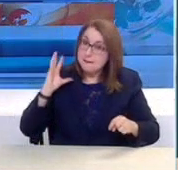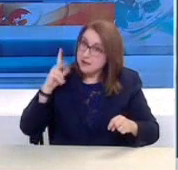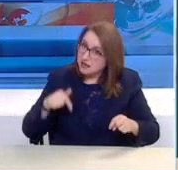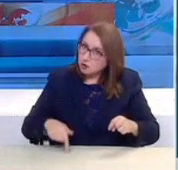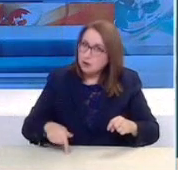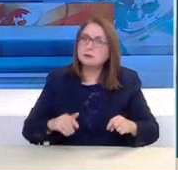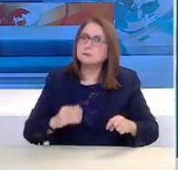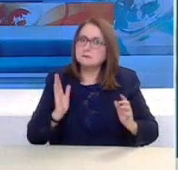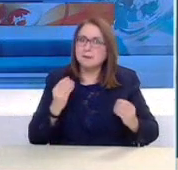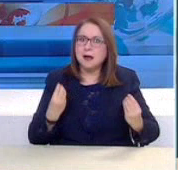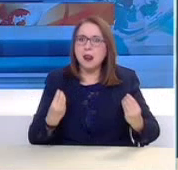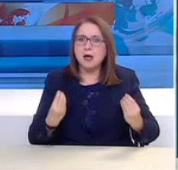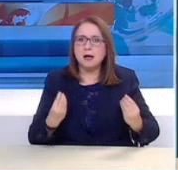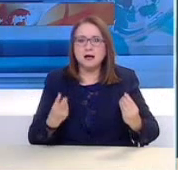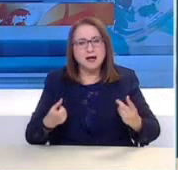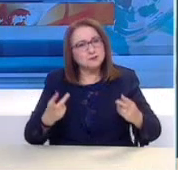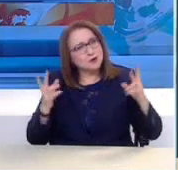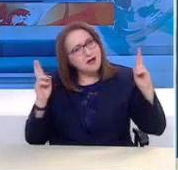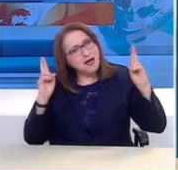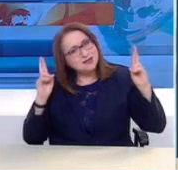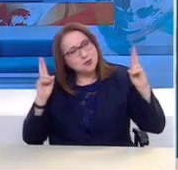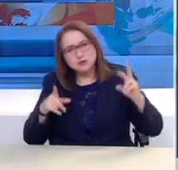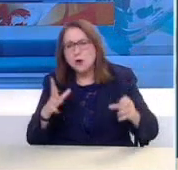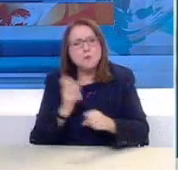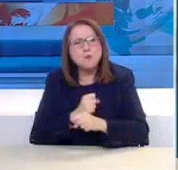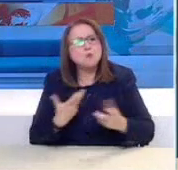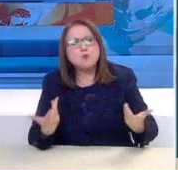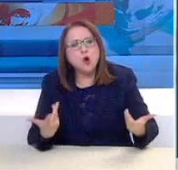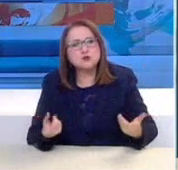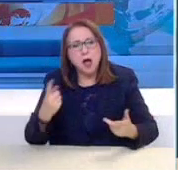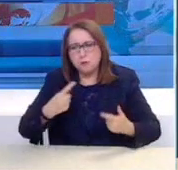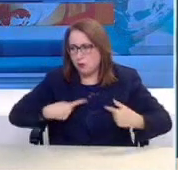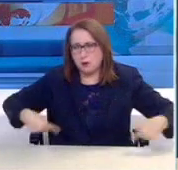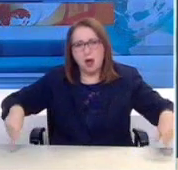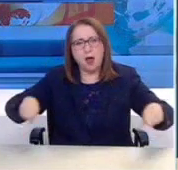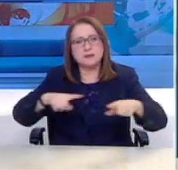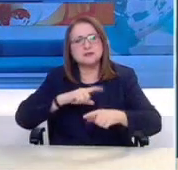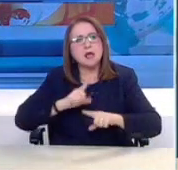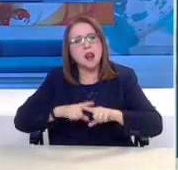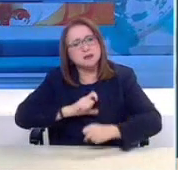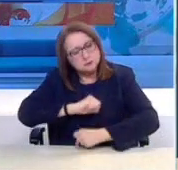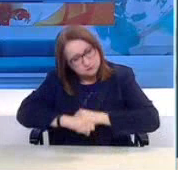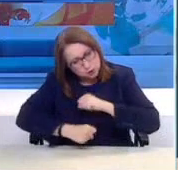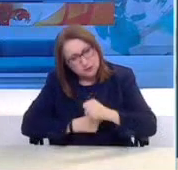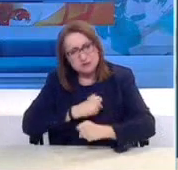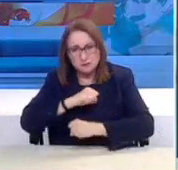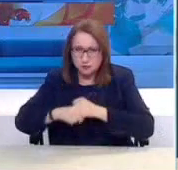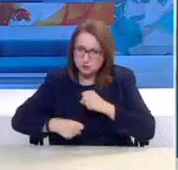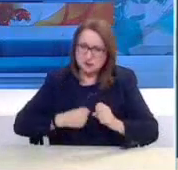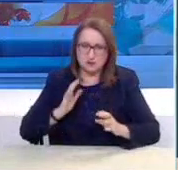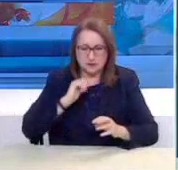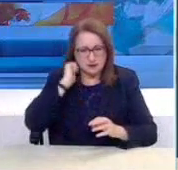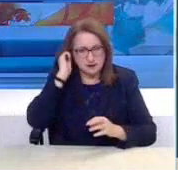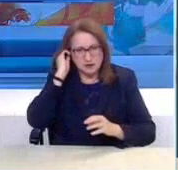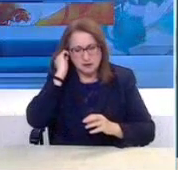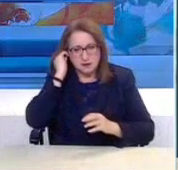αποτελέσματα μας δίνουν μια αισιοδοξία και οφείλονται στην κοινή μας προσπάθεια. Ναι, είναι αισιοδοξία, αλλά με πραγματικά δεδομένα, με ρεαλισμό